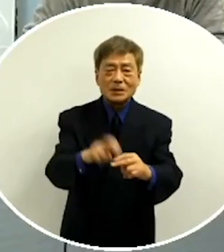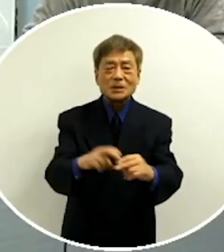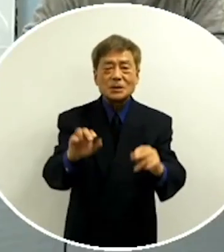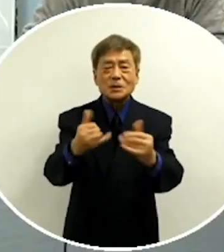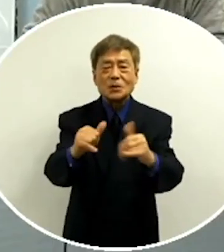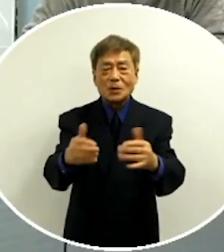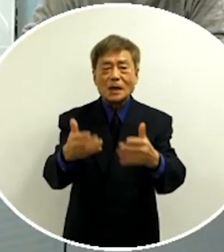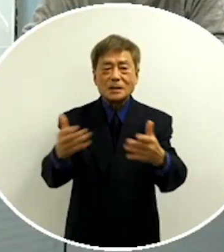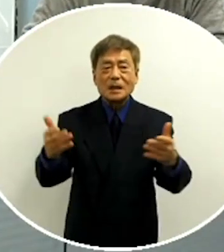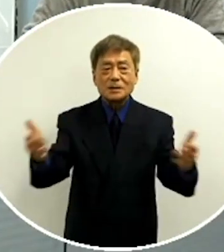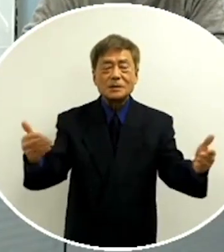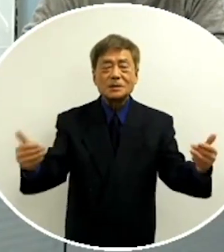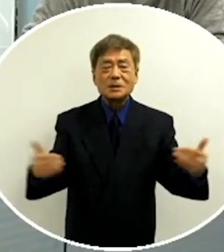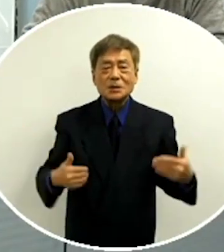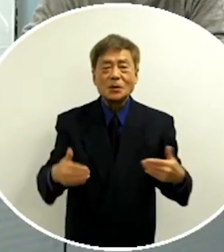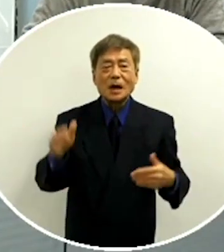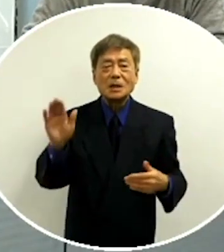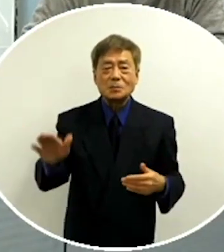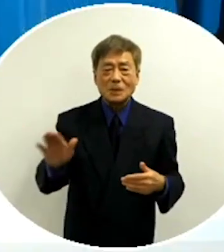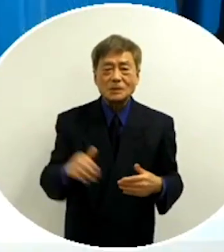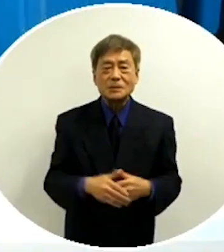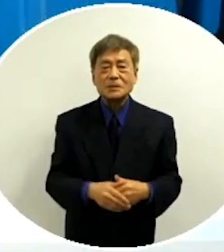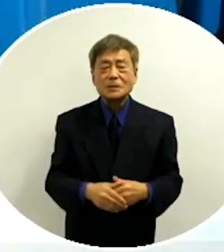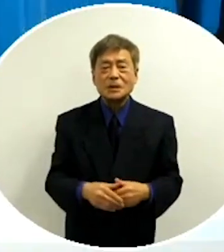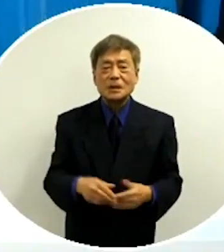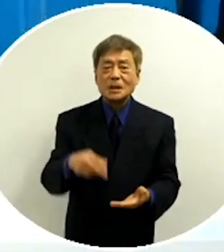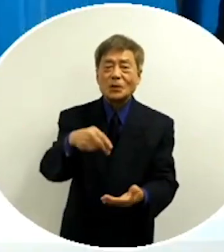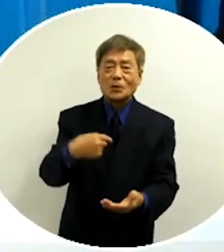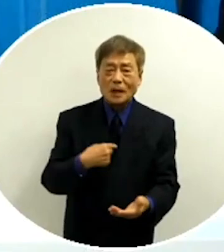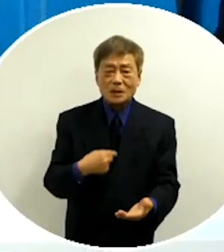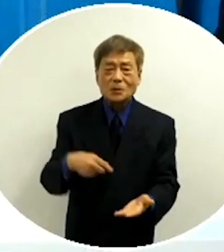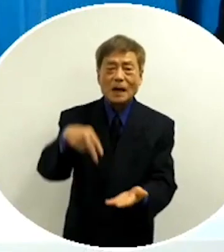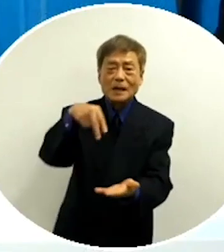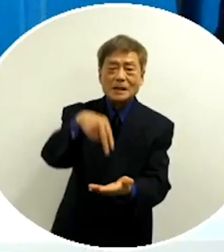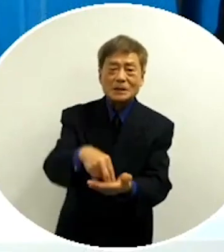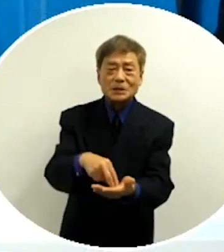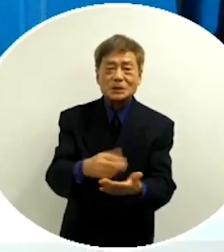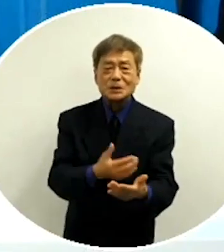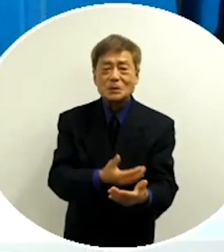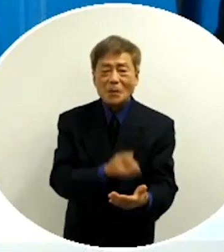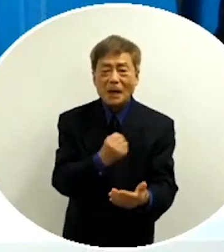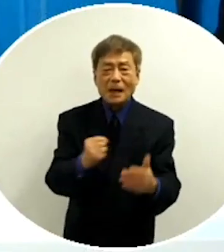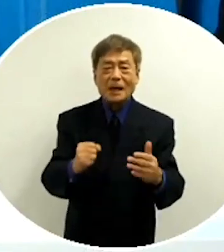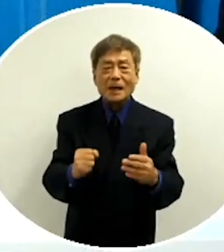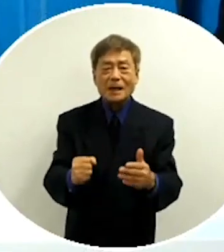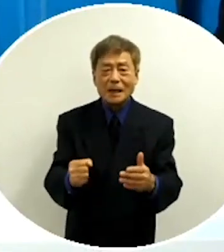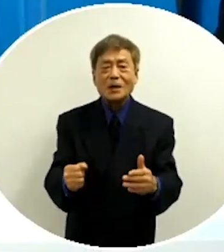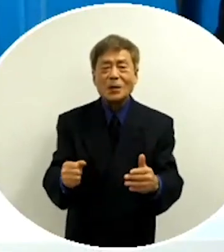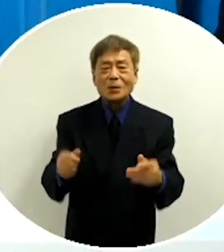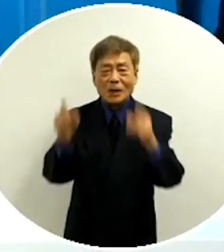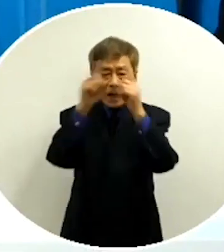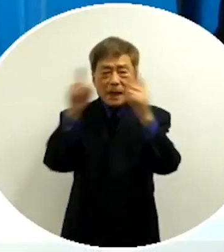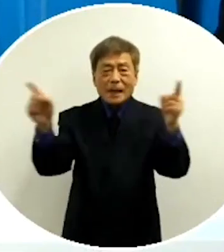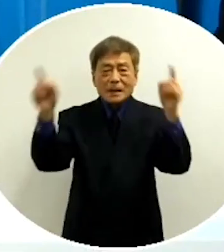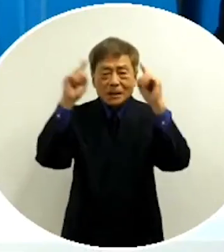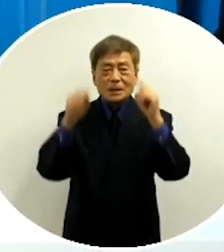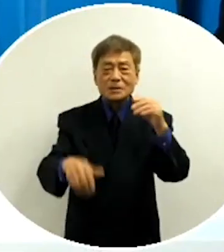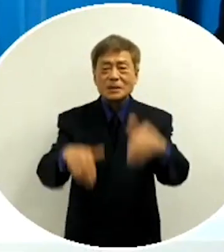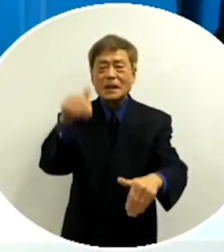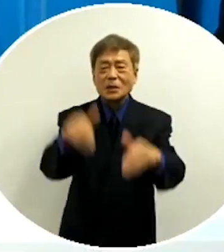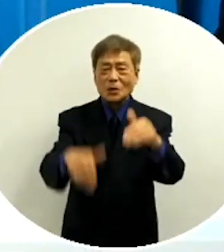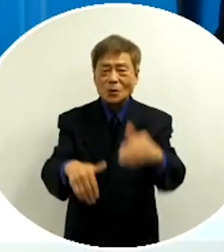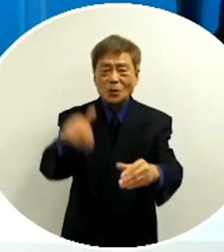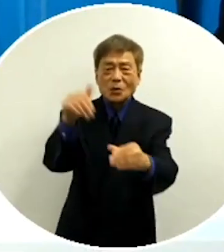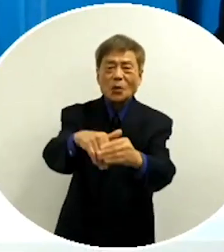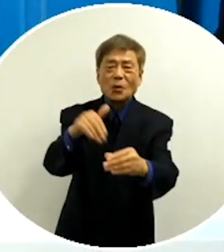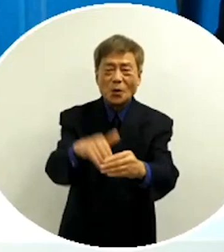大学時代にですね他の立命館大学だったんですがやっぱり投票率が低いことがずっと良いあれ日